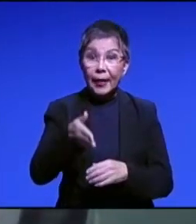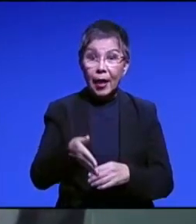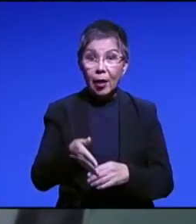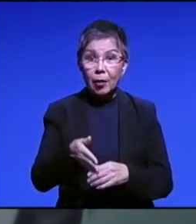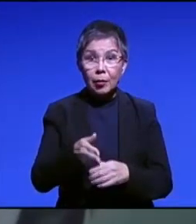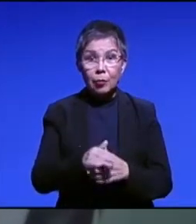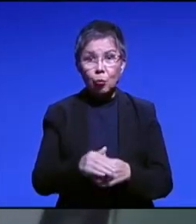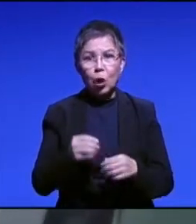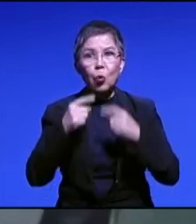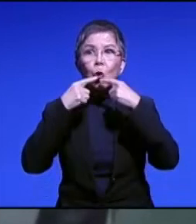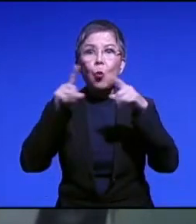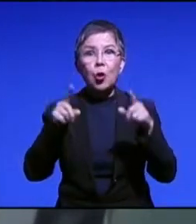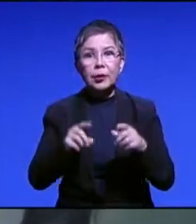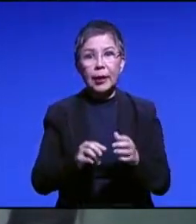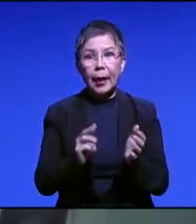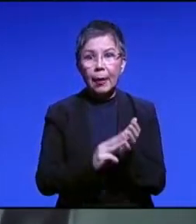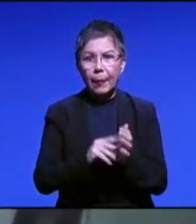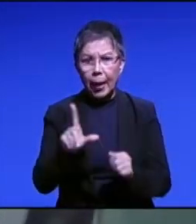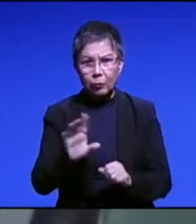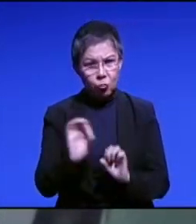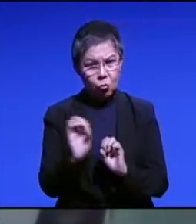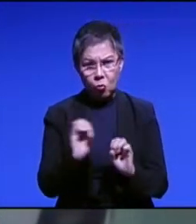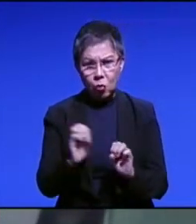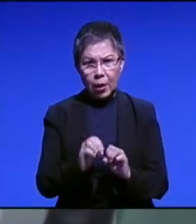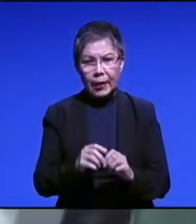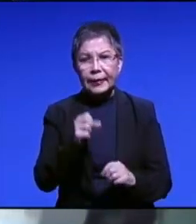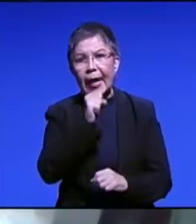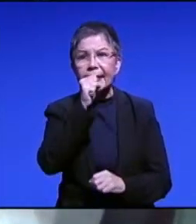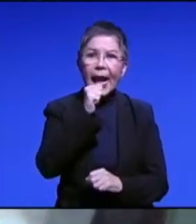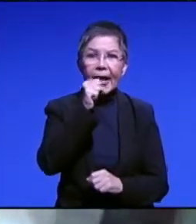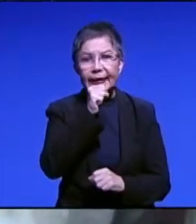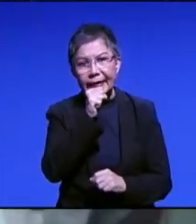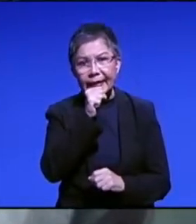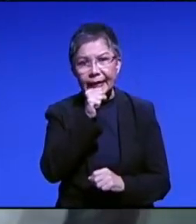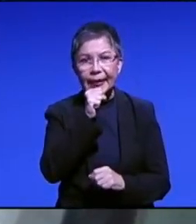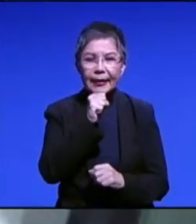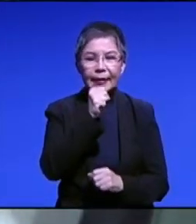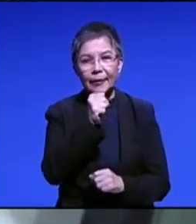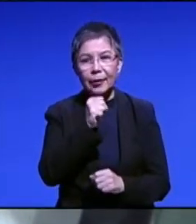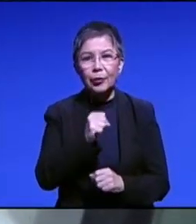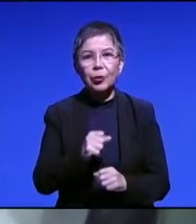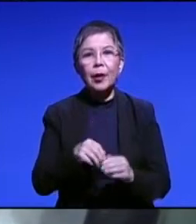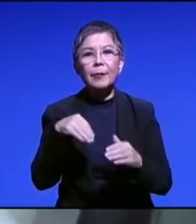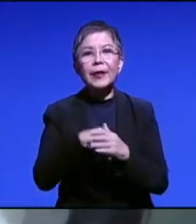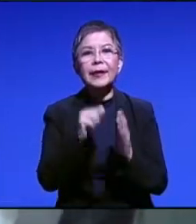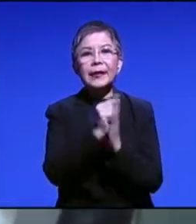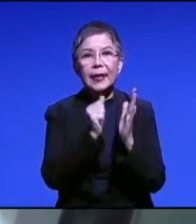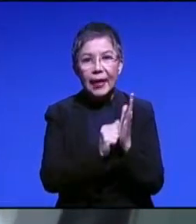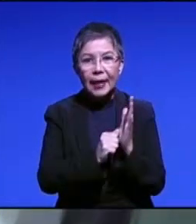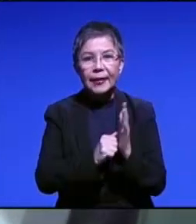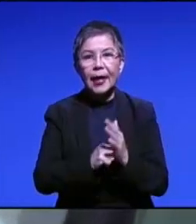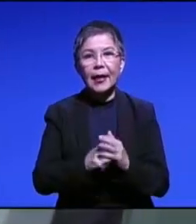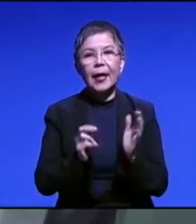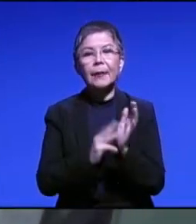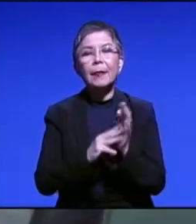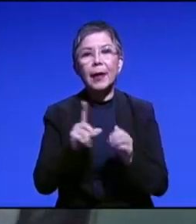untuk mempromosikan produk tersebut, melainkan saya cuma nyanyi sebagai jasa pengisi acara, nyanyi doang. Enggak. Kapan itu